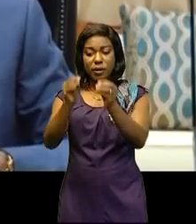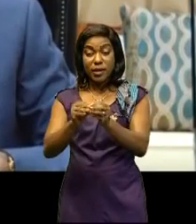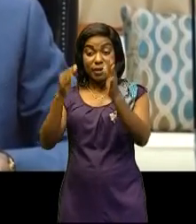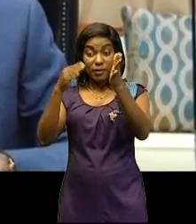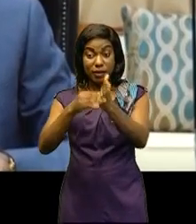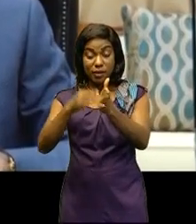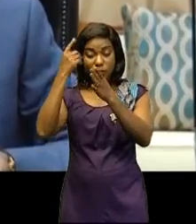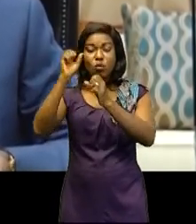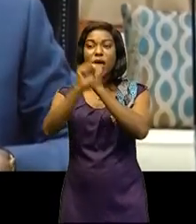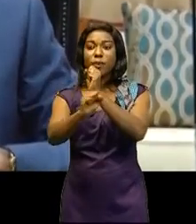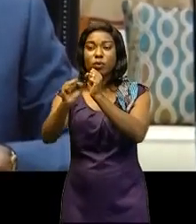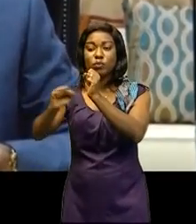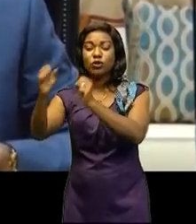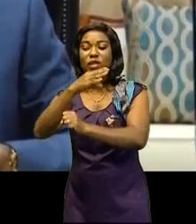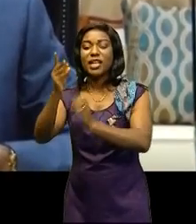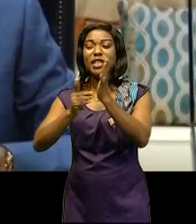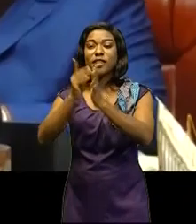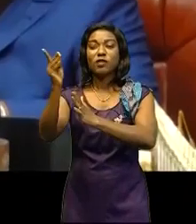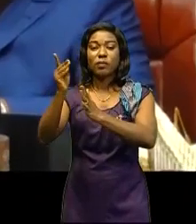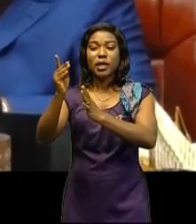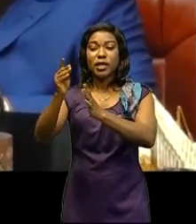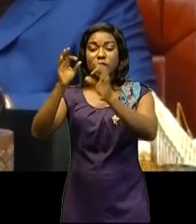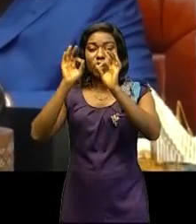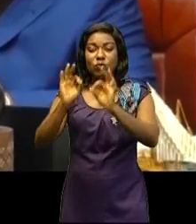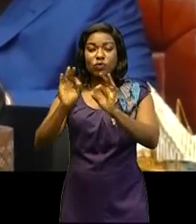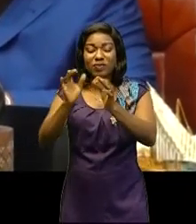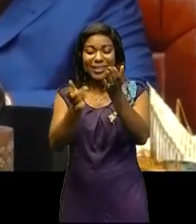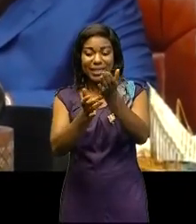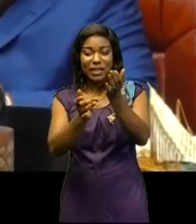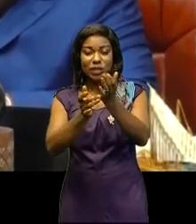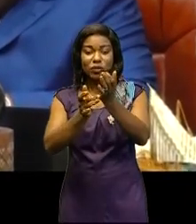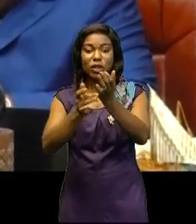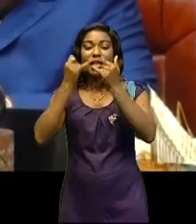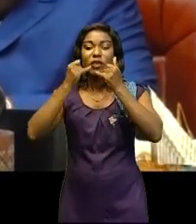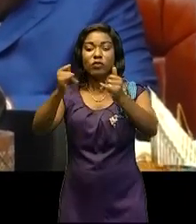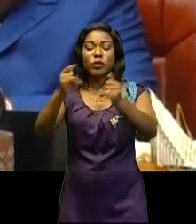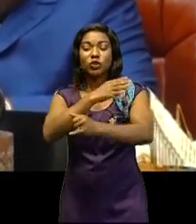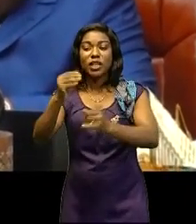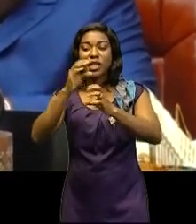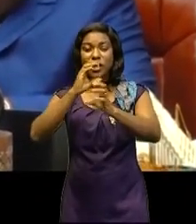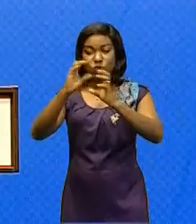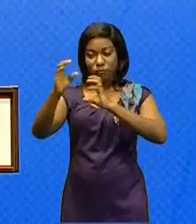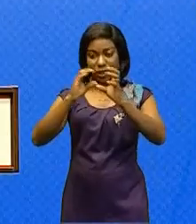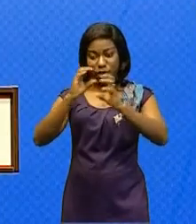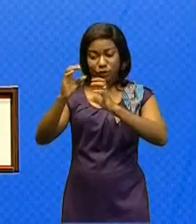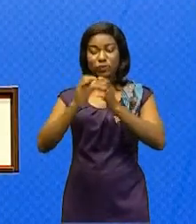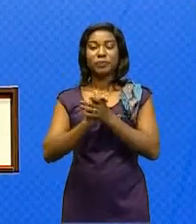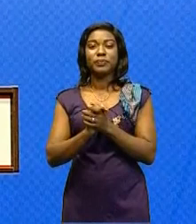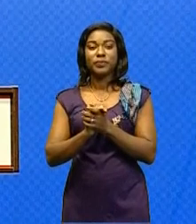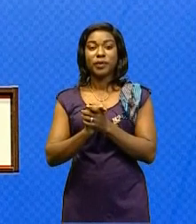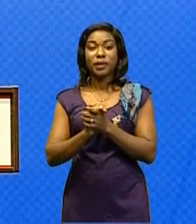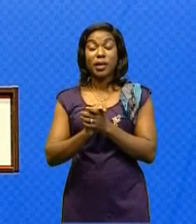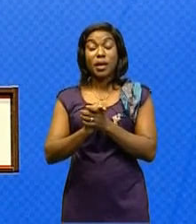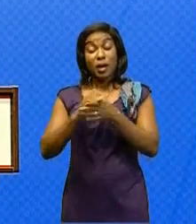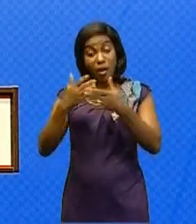sur la promotion et le développement des nouvelles technologies de l'information et de la communication. Cela